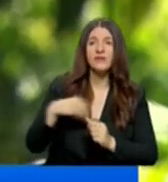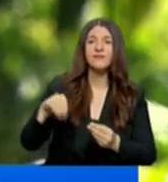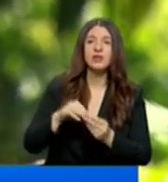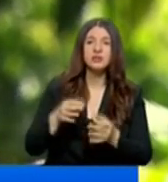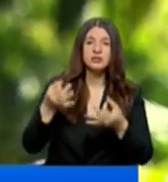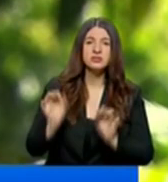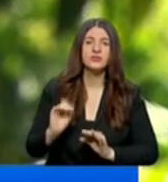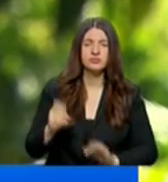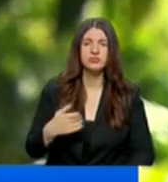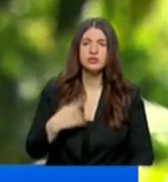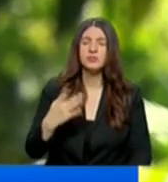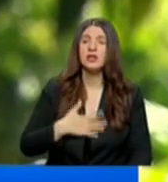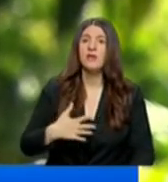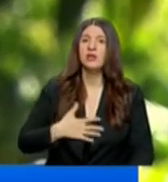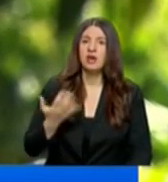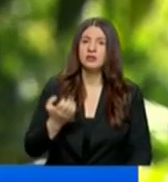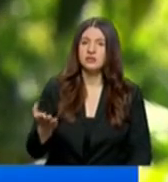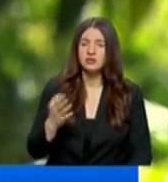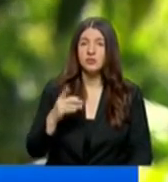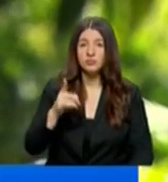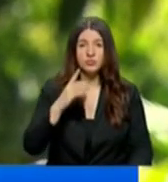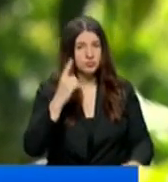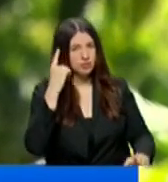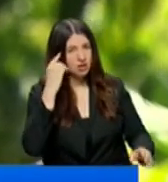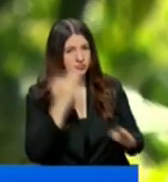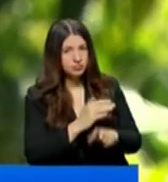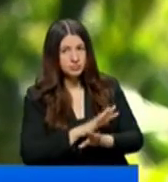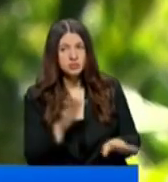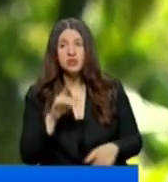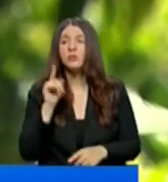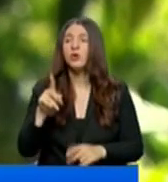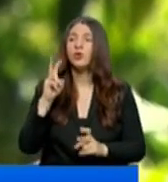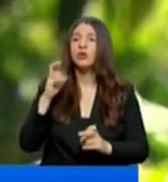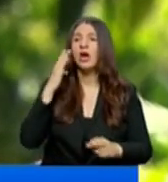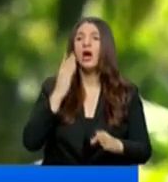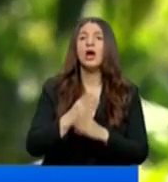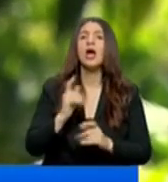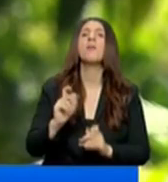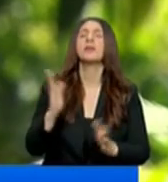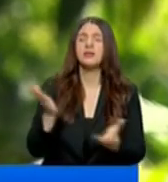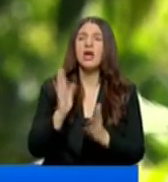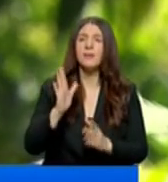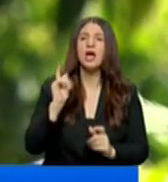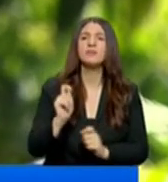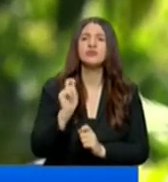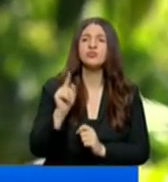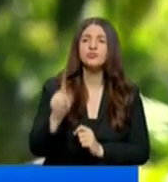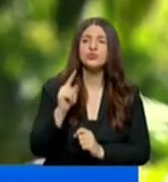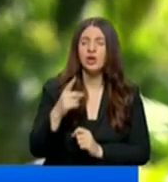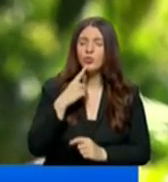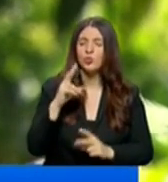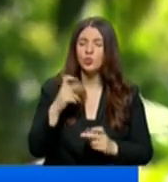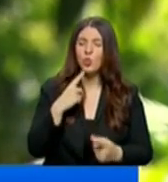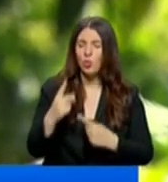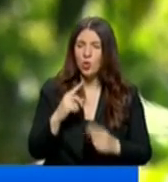faizlerini sıfırlayacağız. Bir nefes alsınlar bunlar. Bundan mutabakata vardınız mı efendim? Bu konuda varamadık ama varacağız. Yani şöyle, bu